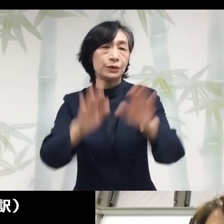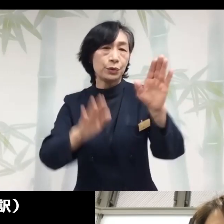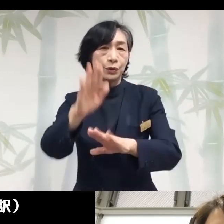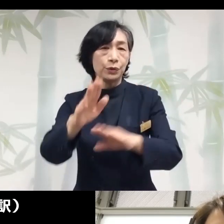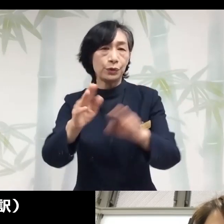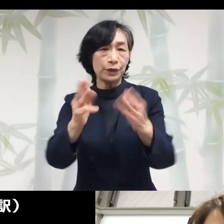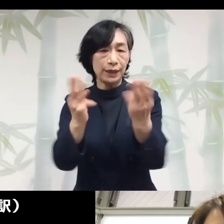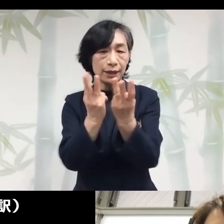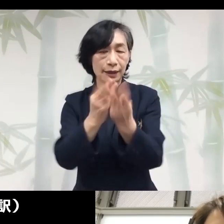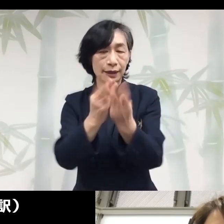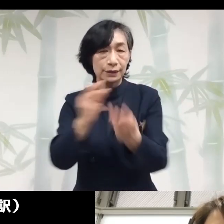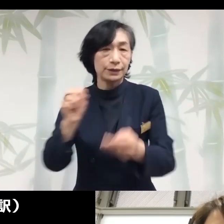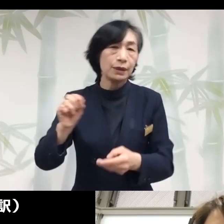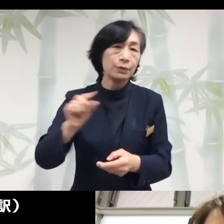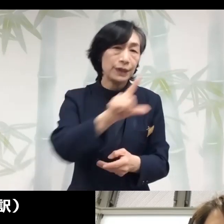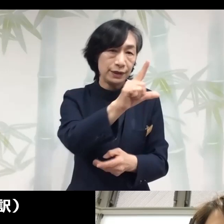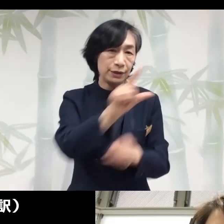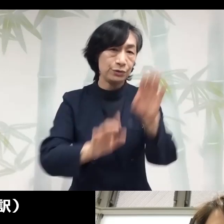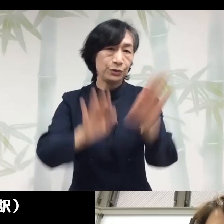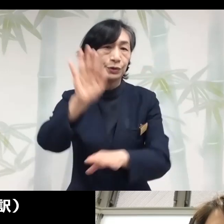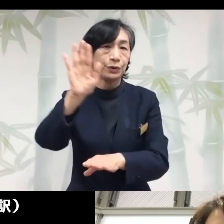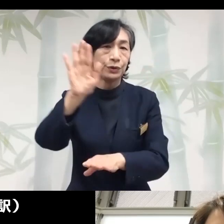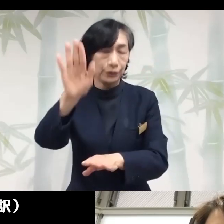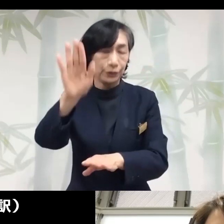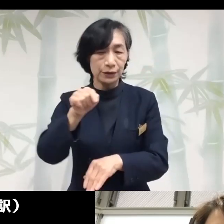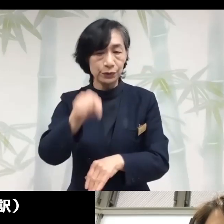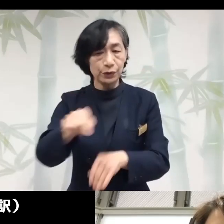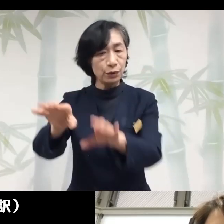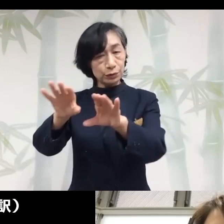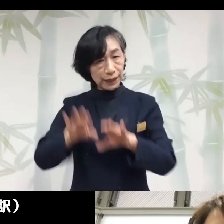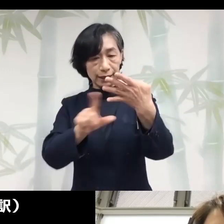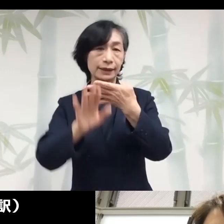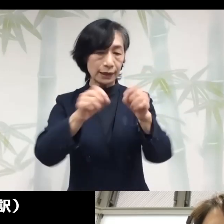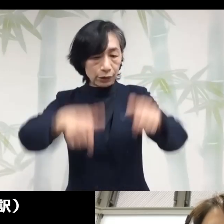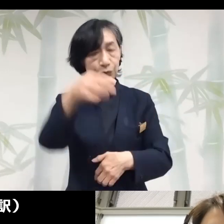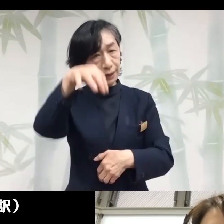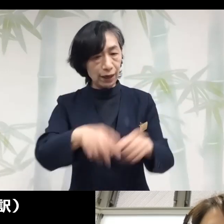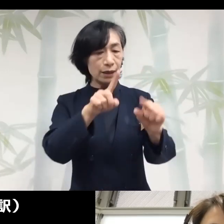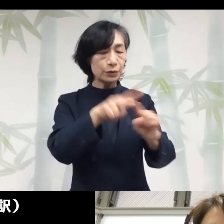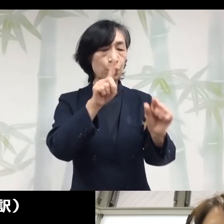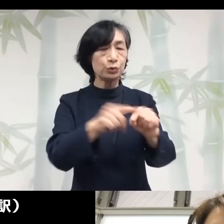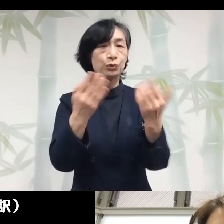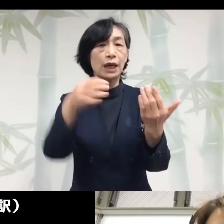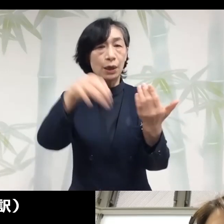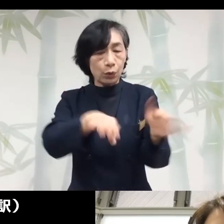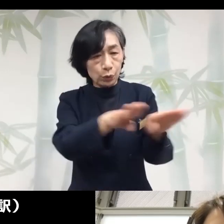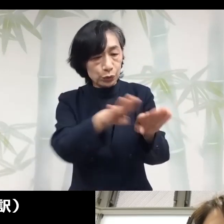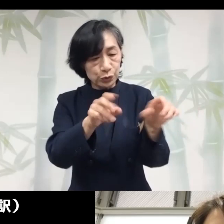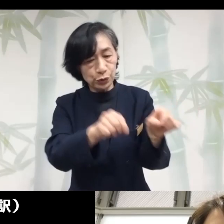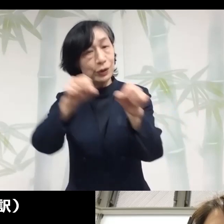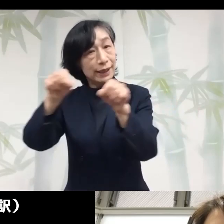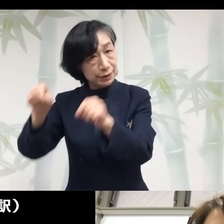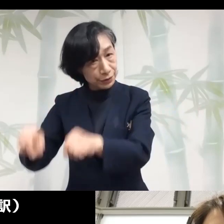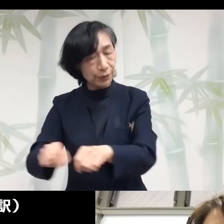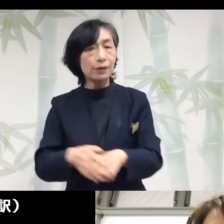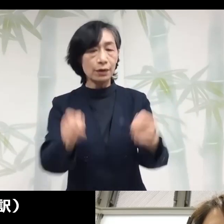。こうした状況を受けまして、4月以降、長岡教市では小中学校の休校の延長ですとか、公